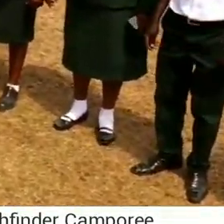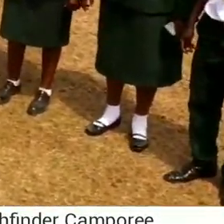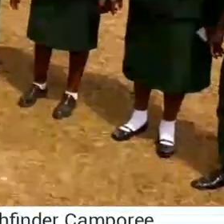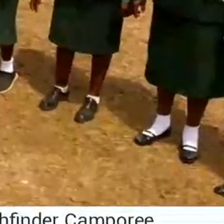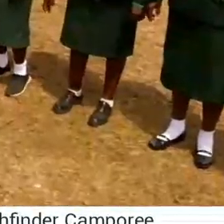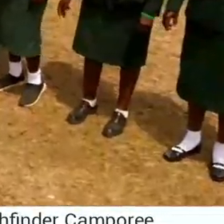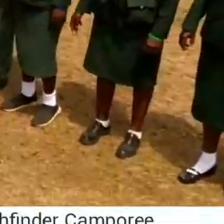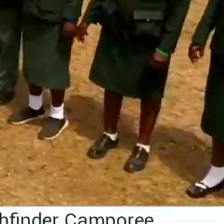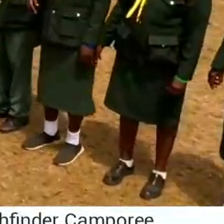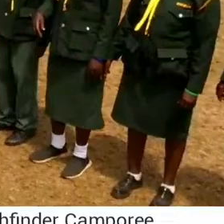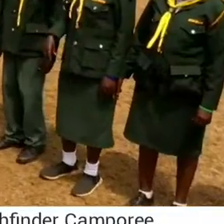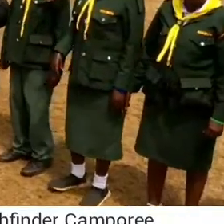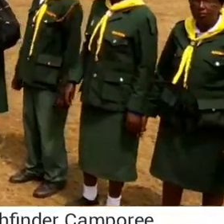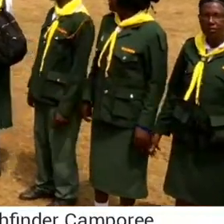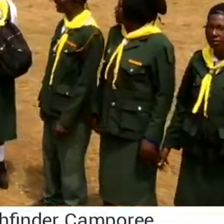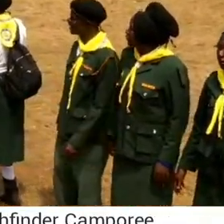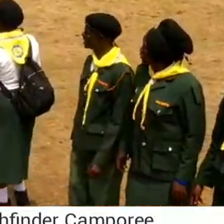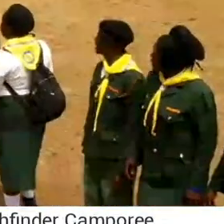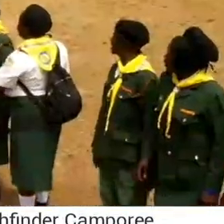haushikiki kamwe.